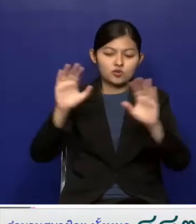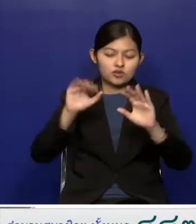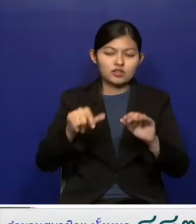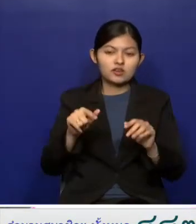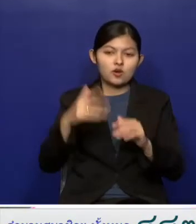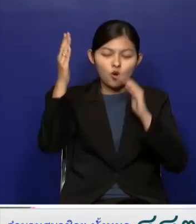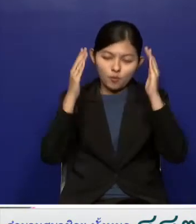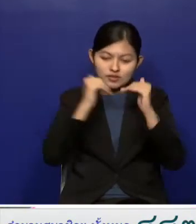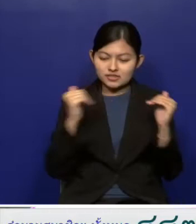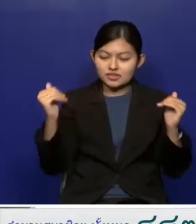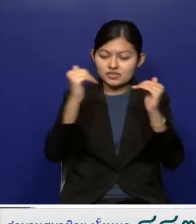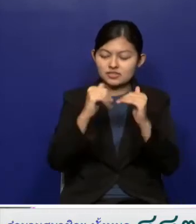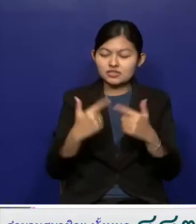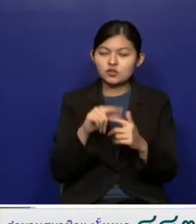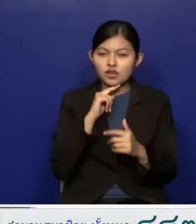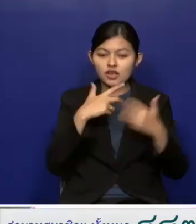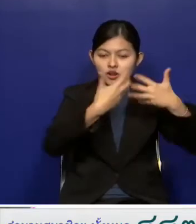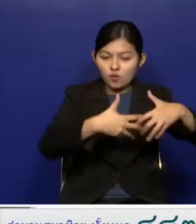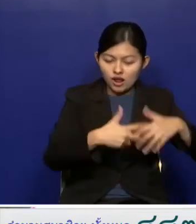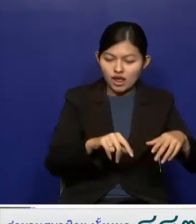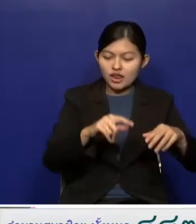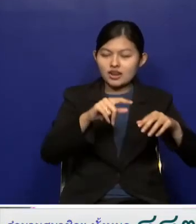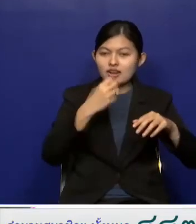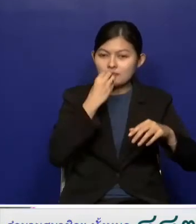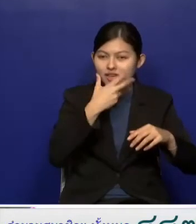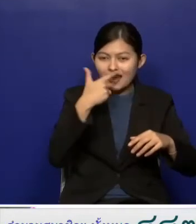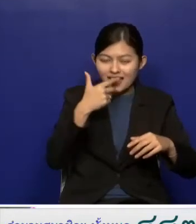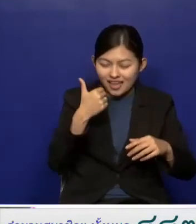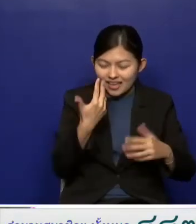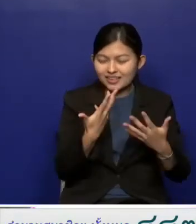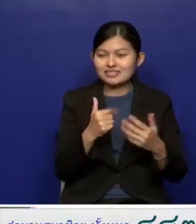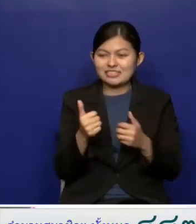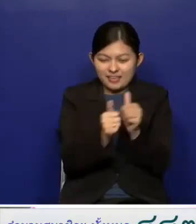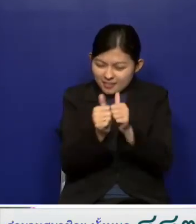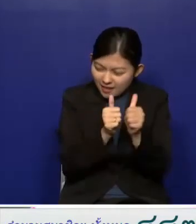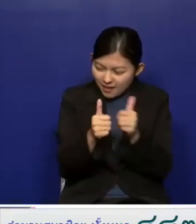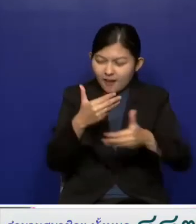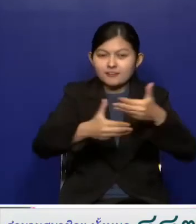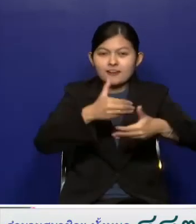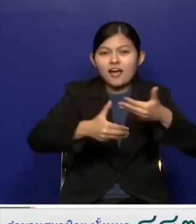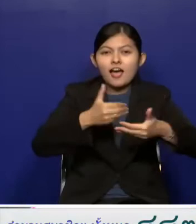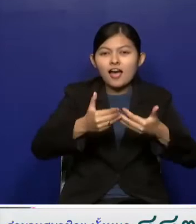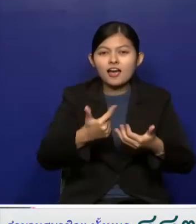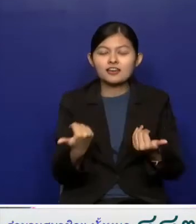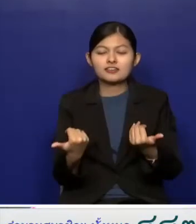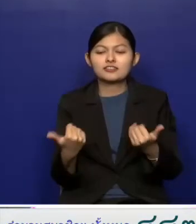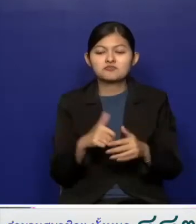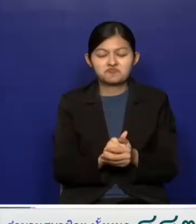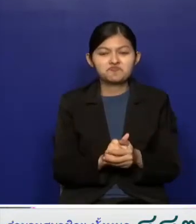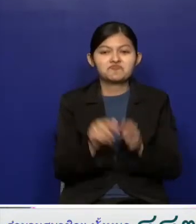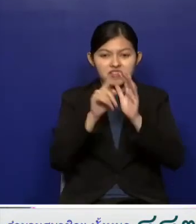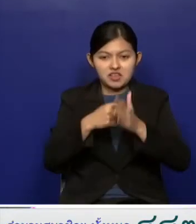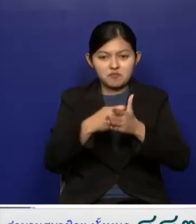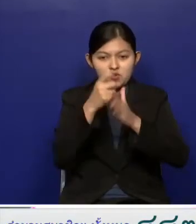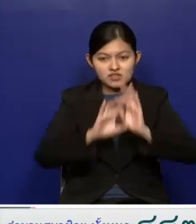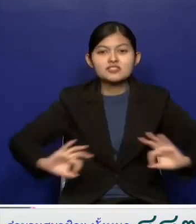ากอทำให้โรงงานน้ำตาลแต่ละแห่งแข่งขันการผลิตแข่งขันการขายครับก็ทำให้เป็นผลสำคัญเหตุผลส